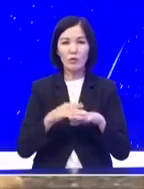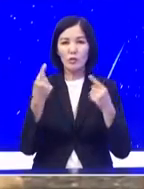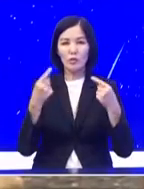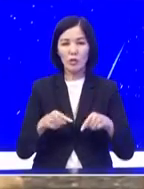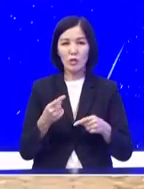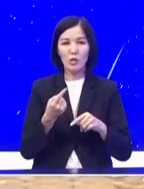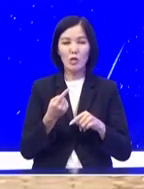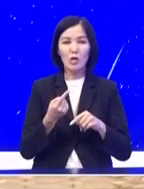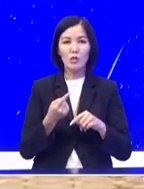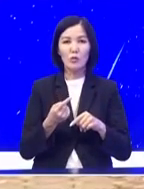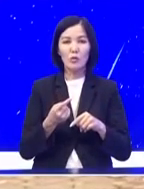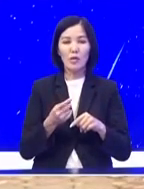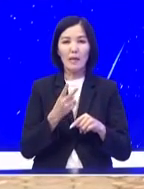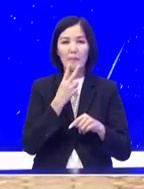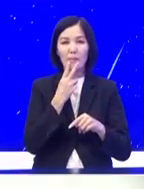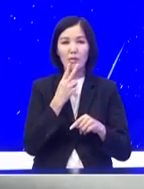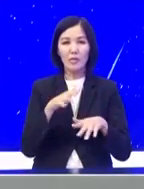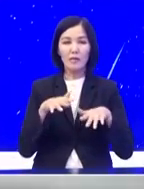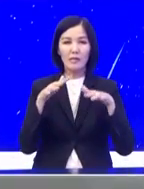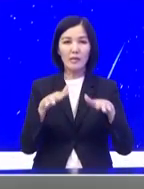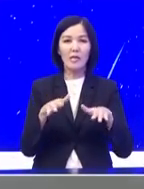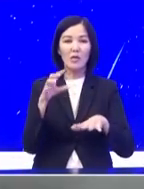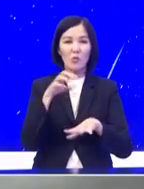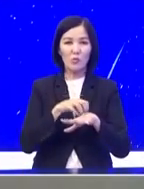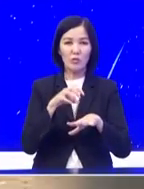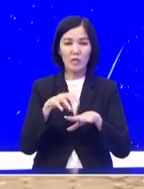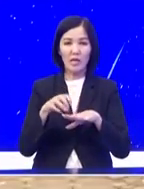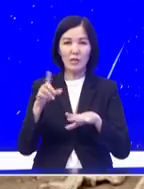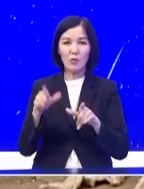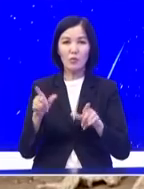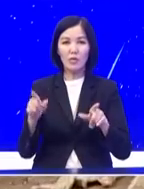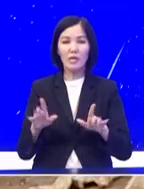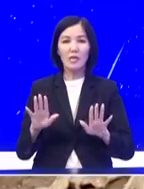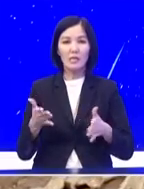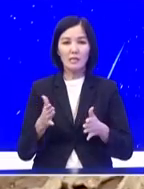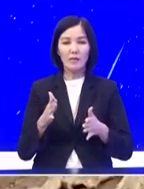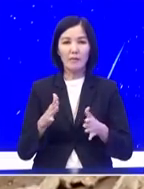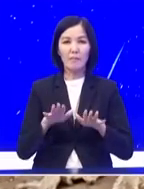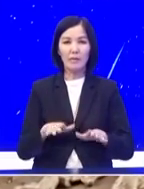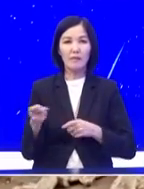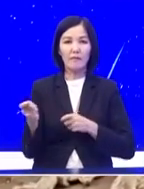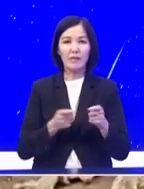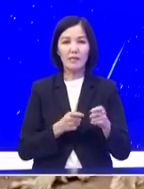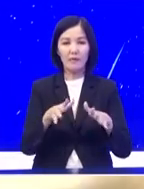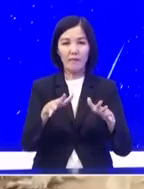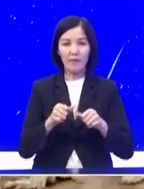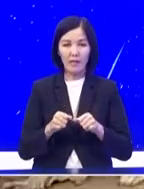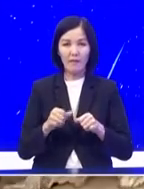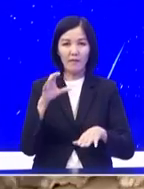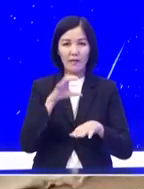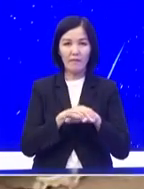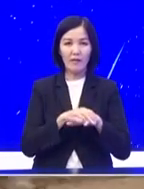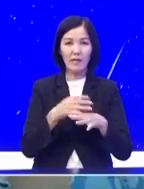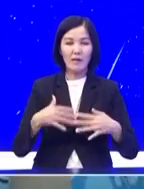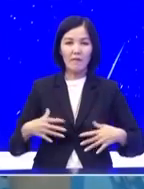тому же обезьяны стали нападать на местных жителей и кусать людей. Из-за этих происшествий местные власти стали вылавливать обезьян, чтобы